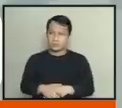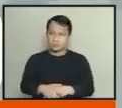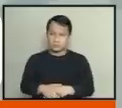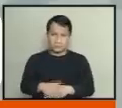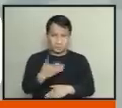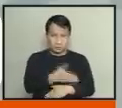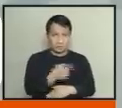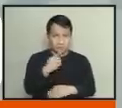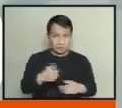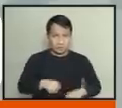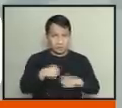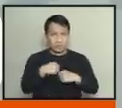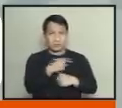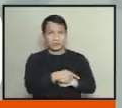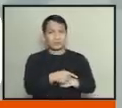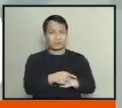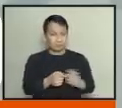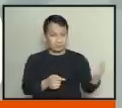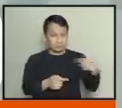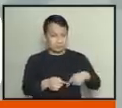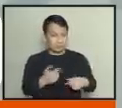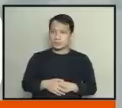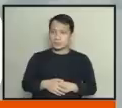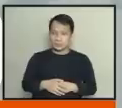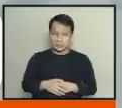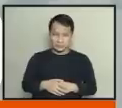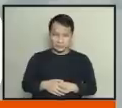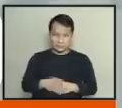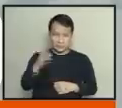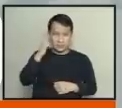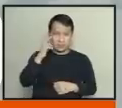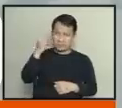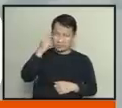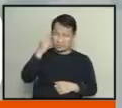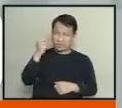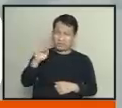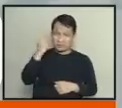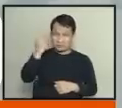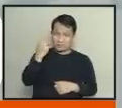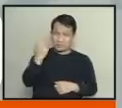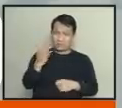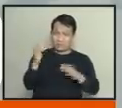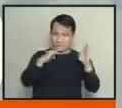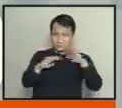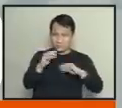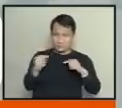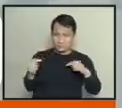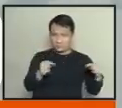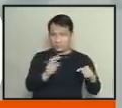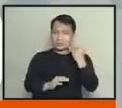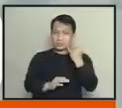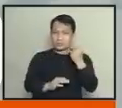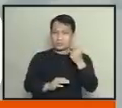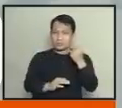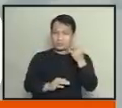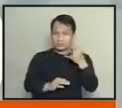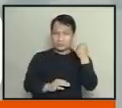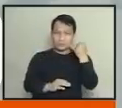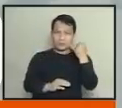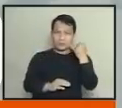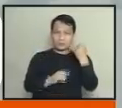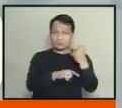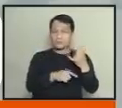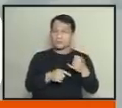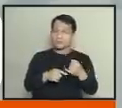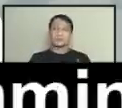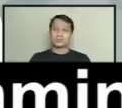Ganyan, ikaw pa malakas yung magpatol po ng ganyan. Ano ba pinaglalaban mo? Anong dahilan, sir? Bakit nagka-problema kayo ni Ma'am Jocelyn? Ay, matagal na po